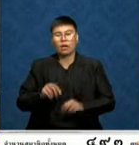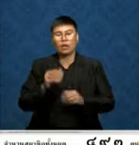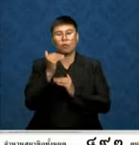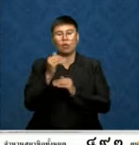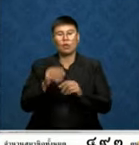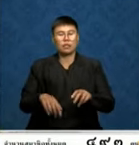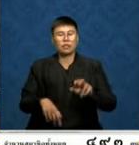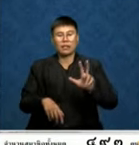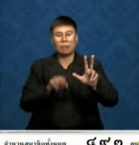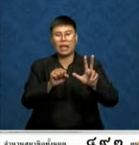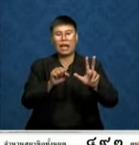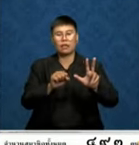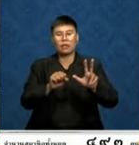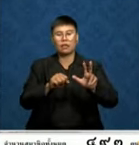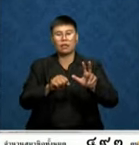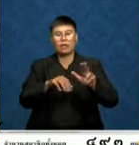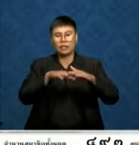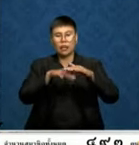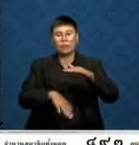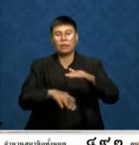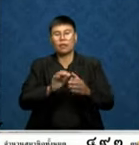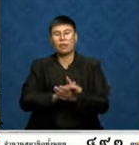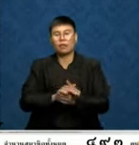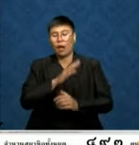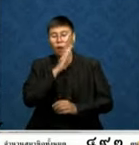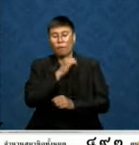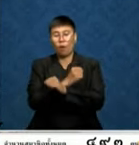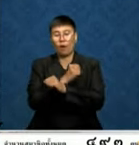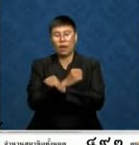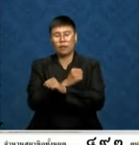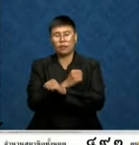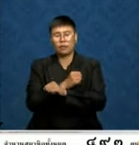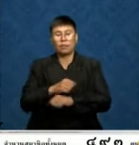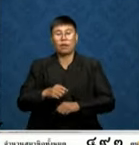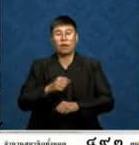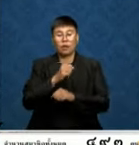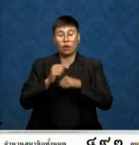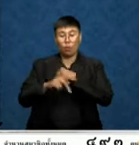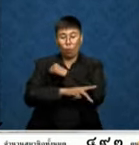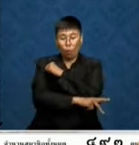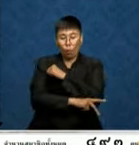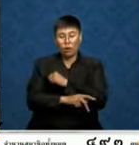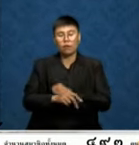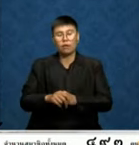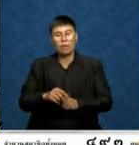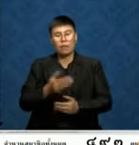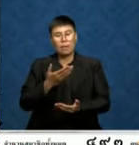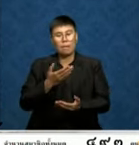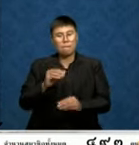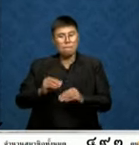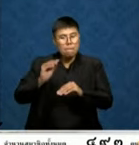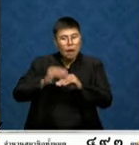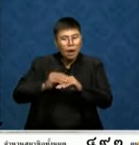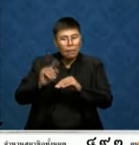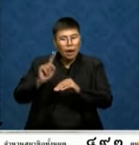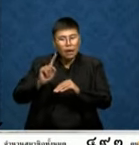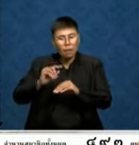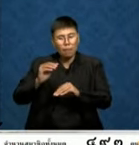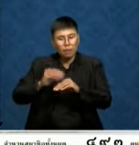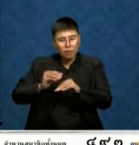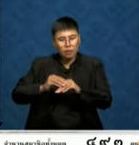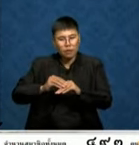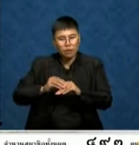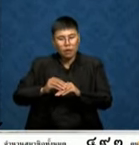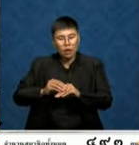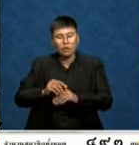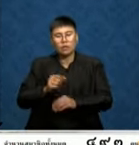ทำได้แต่ท่านจะป้องกันการทุจริตท่านไปเพิ่มมาตรการเพิ่มวิธีการผมว่าทำได้ครับท่านเอาไปให้องค์กรปกครองส่วนท้องถิ่